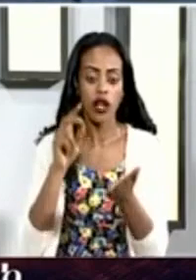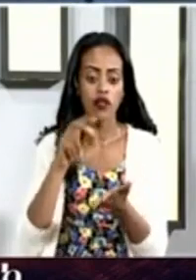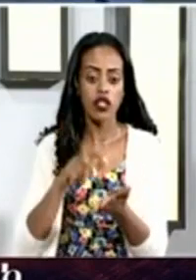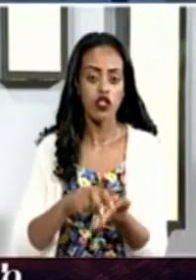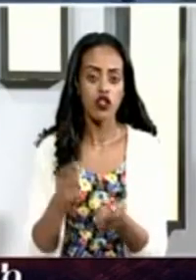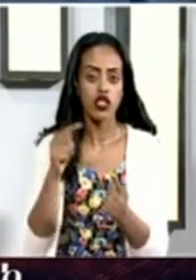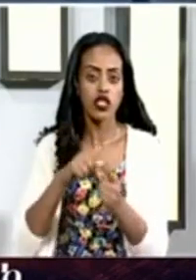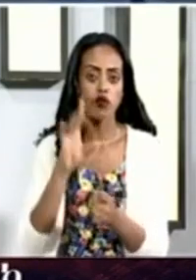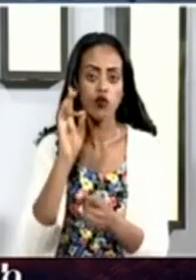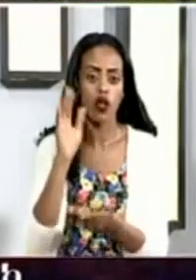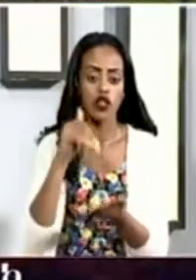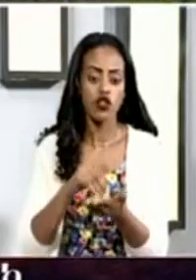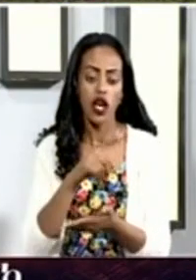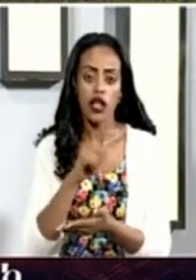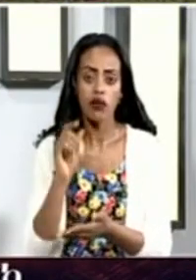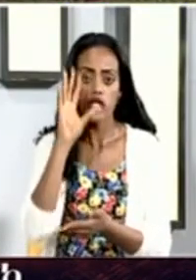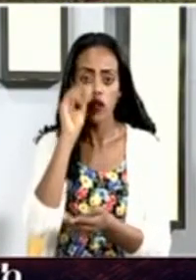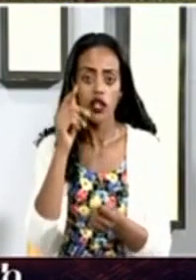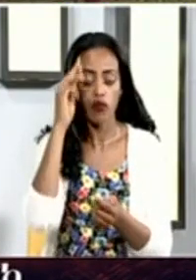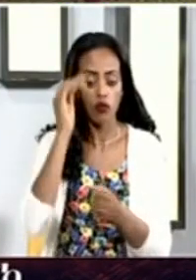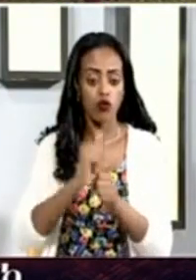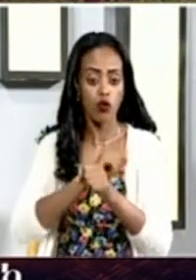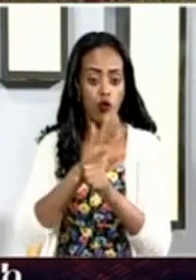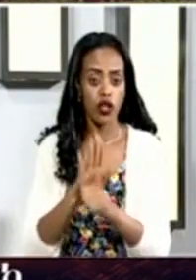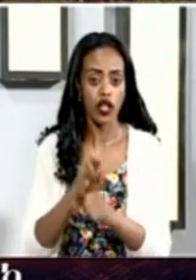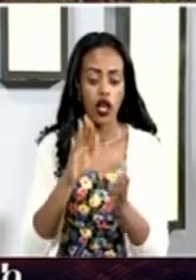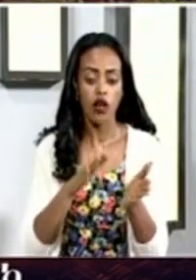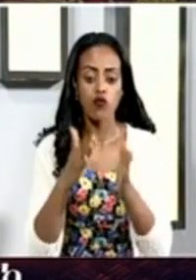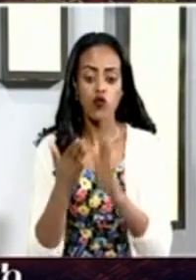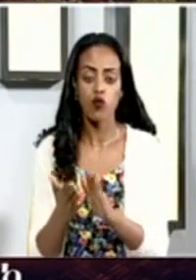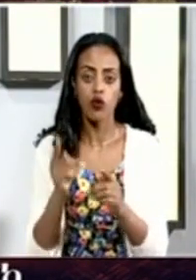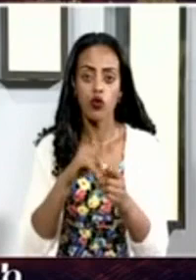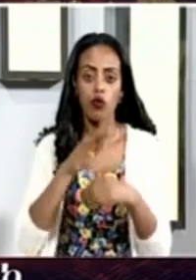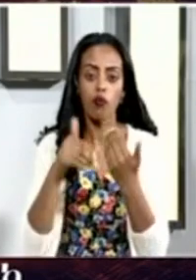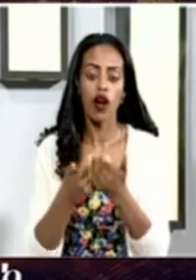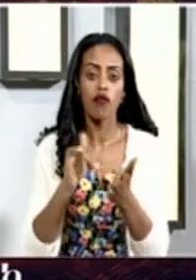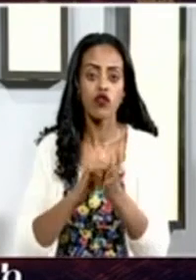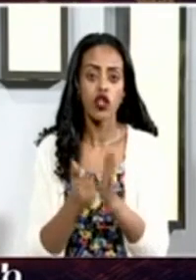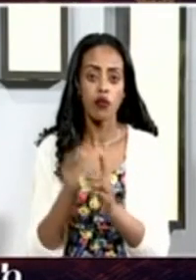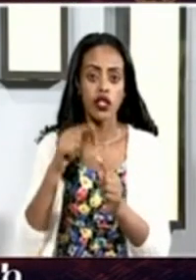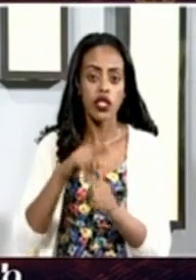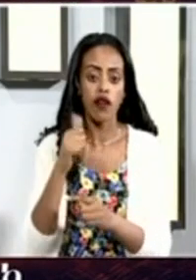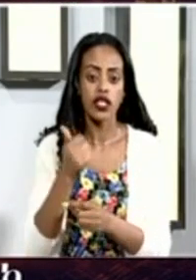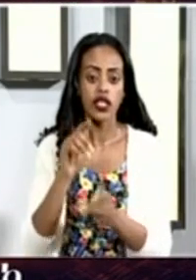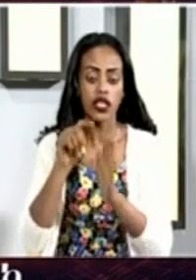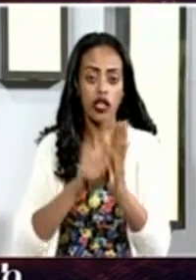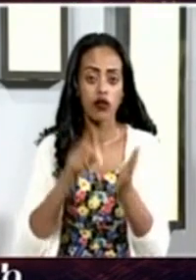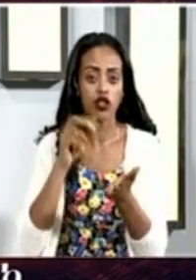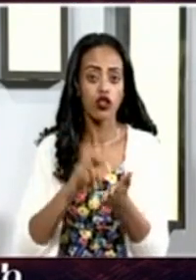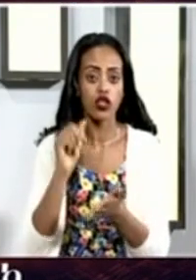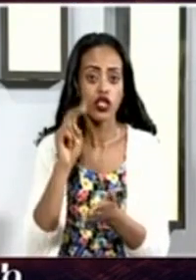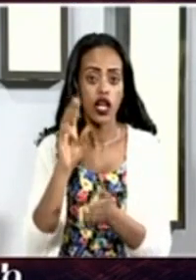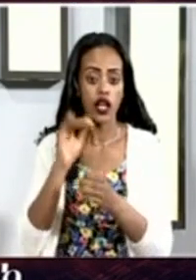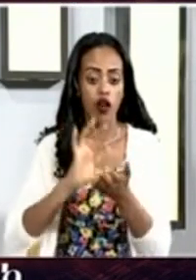ክሳብ 7,100 ሰባት በቲ ቫይረስ ምክንያት ሂወቶም ከምዝሰኣኑን ብሓፈሻ ክሳብ 1 ጥቅምቲ 220